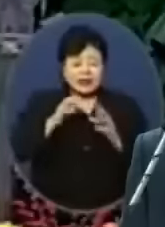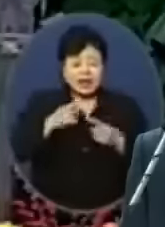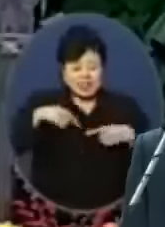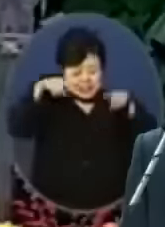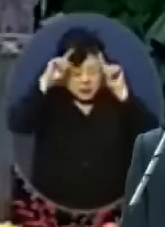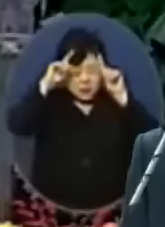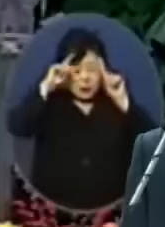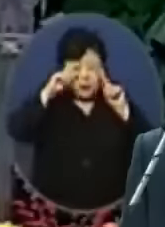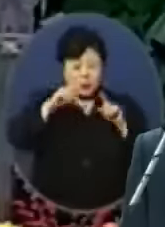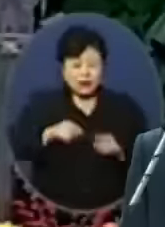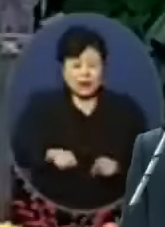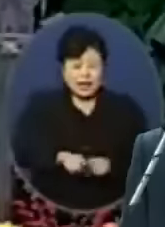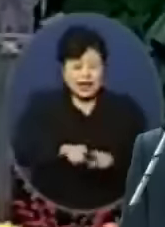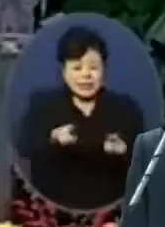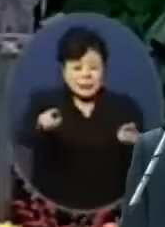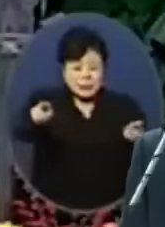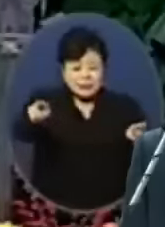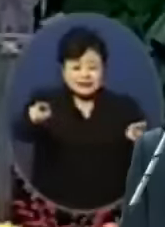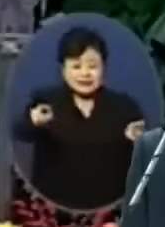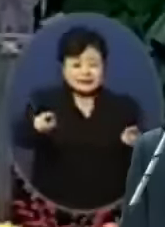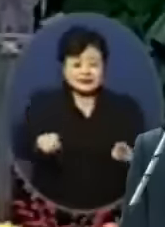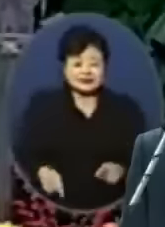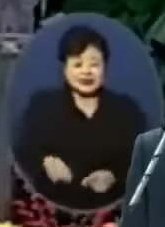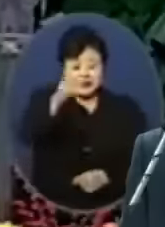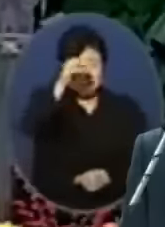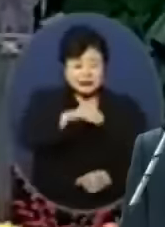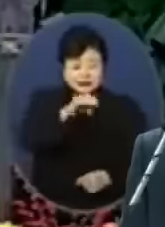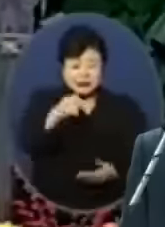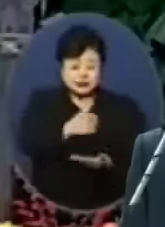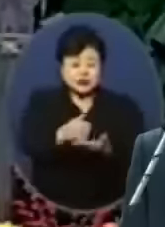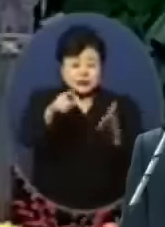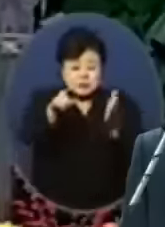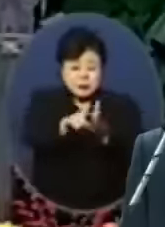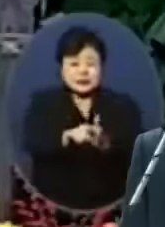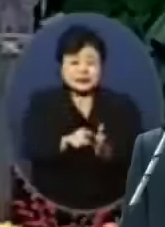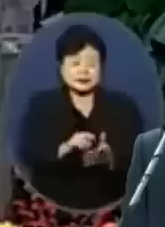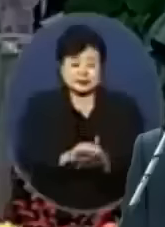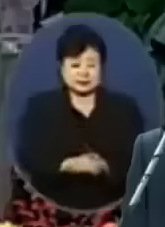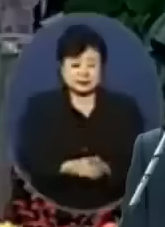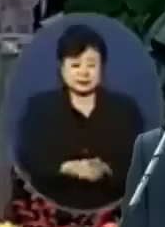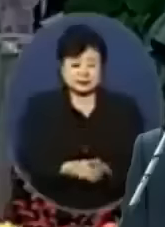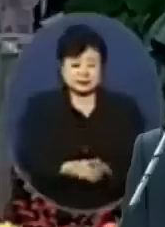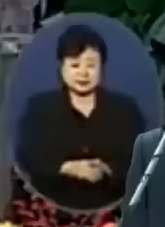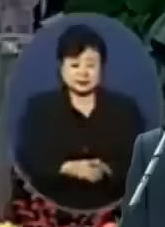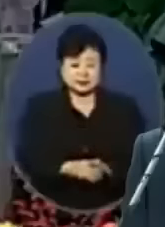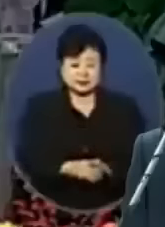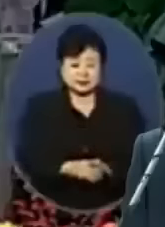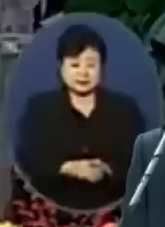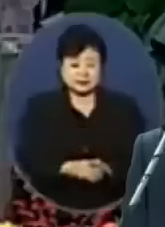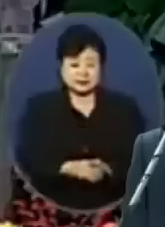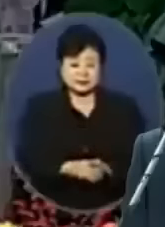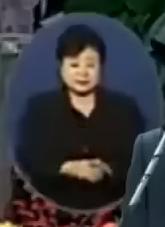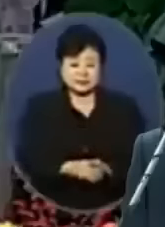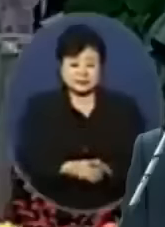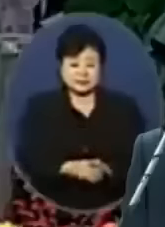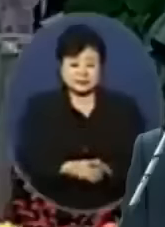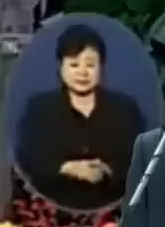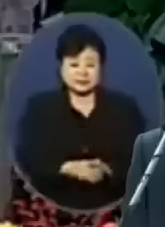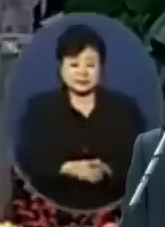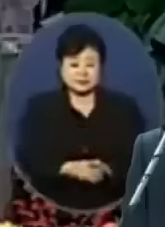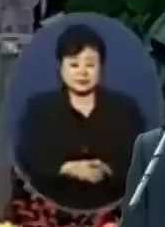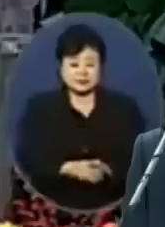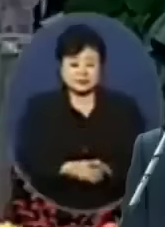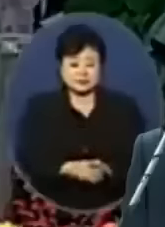지옥의 갈림길은 갈보리 십자가 주님을 믿느냐 안 믿느냐에 달려있다는 것을 우리는 믿을 수가